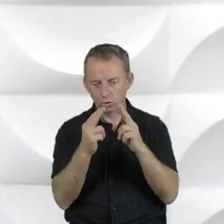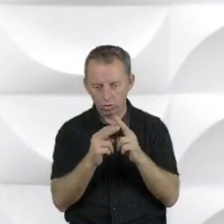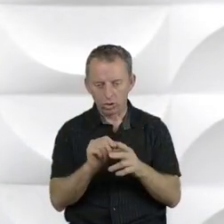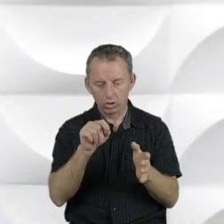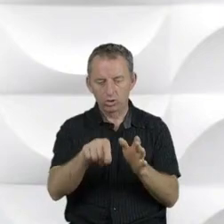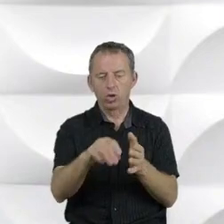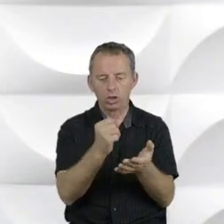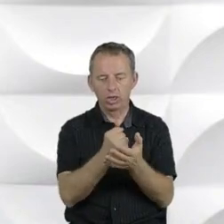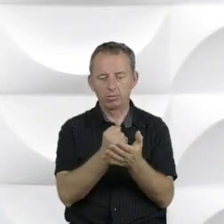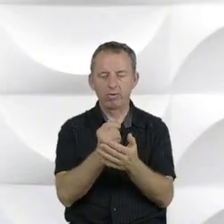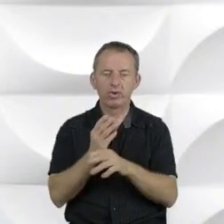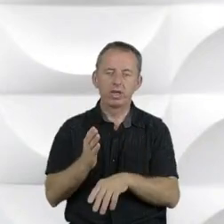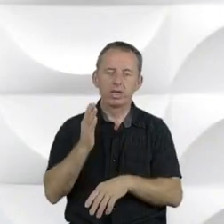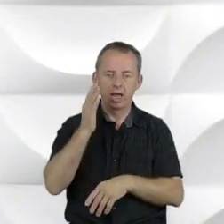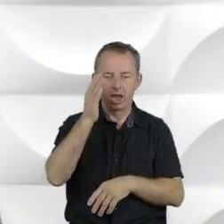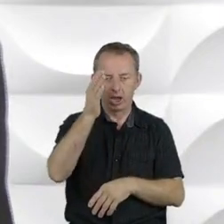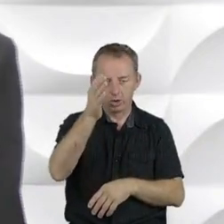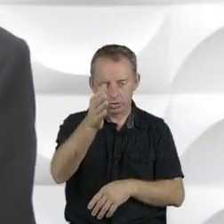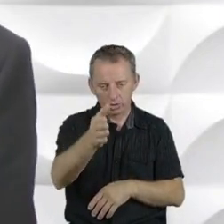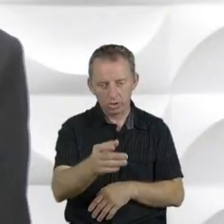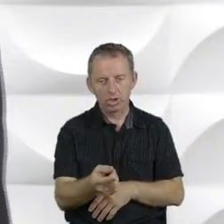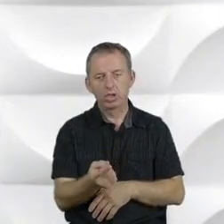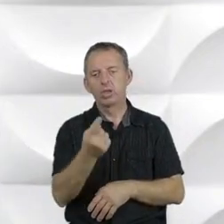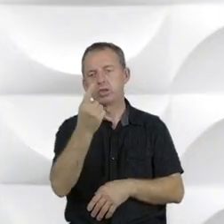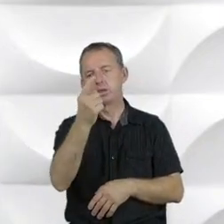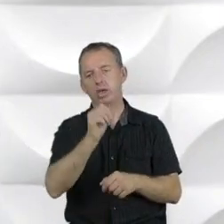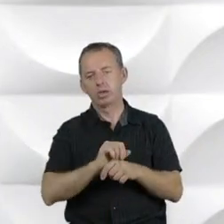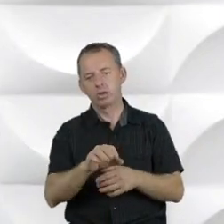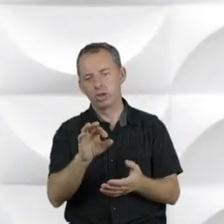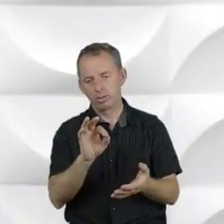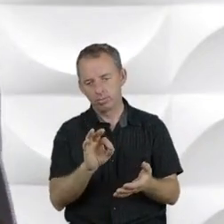nadziei. Jedno jest pewne.